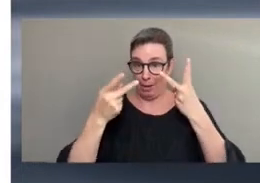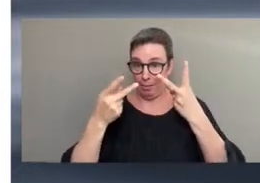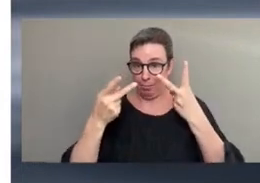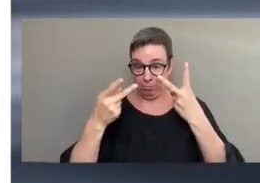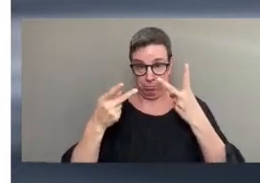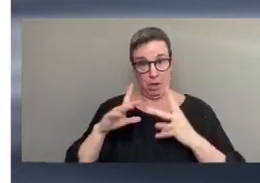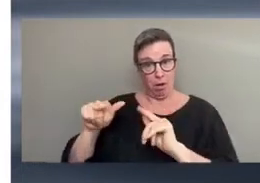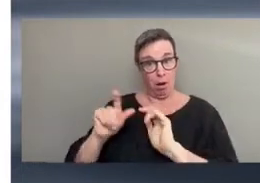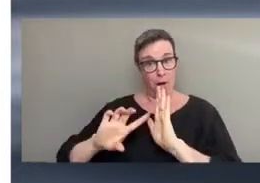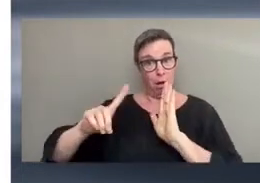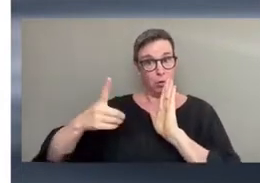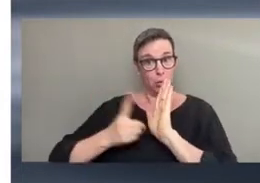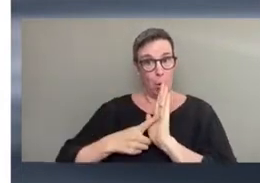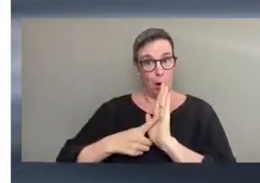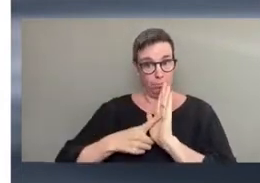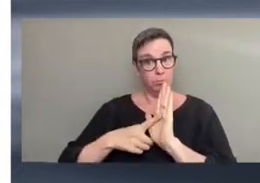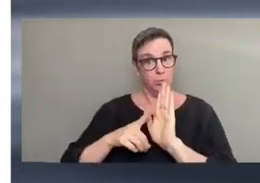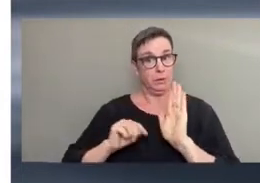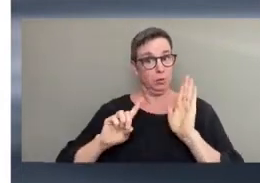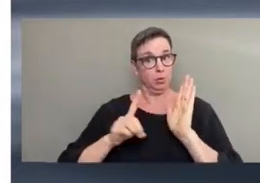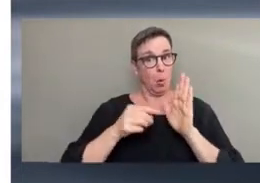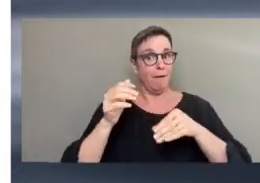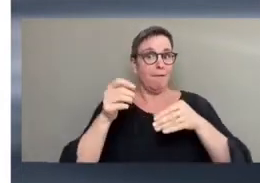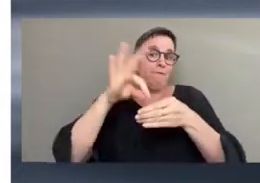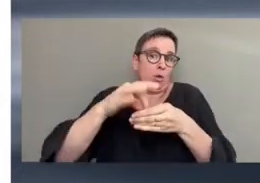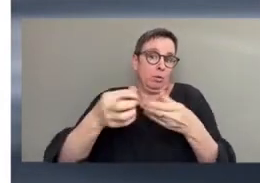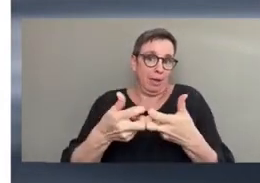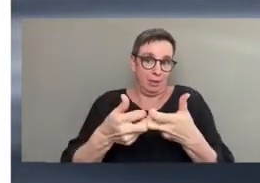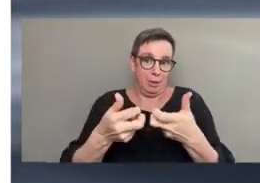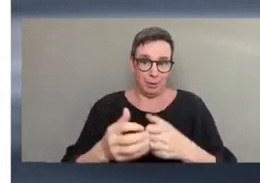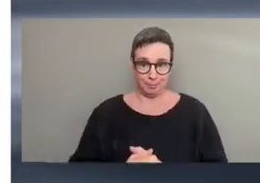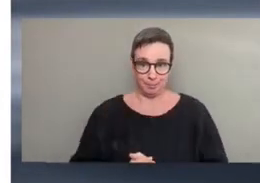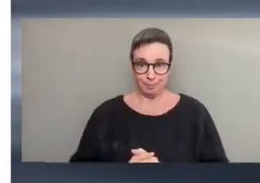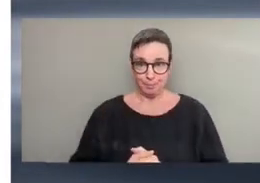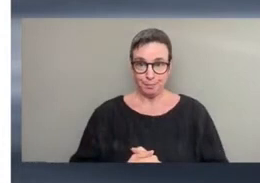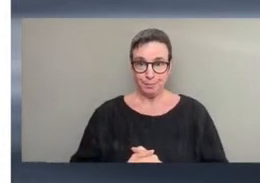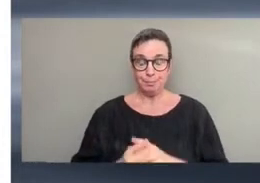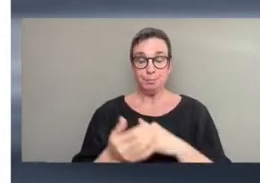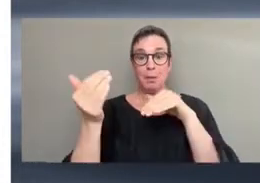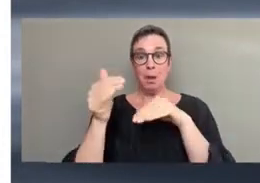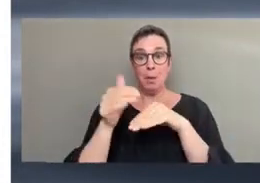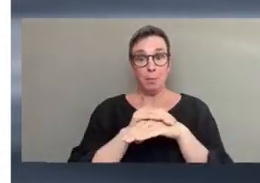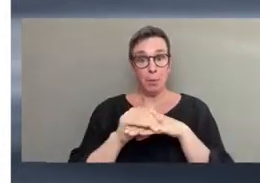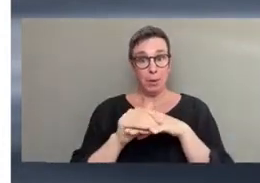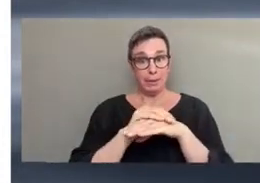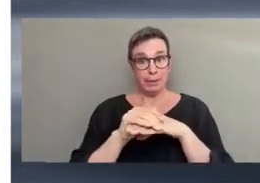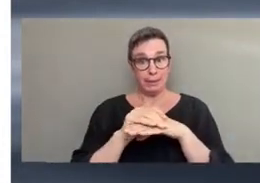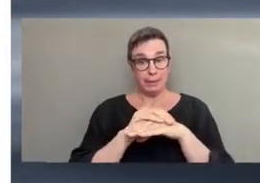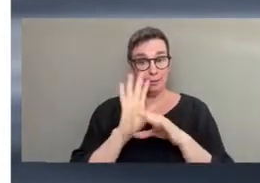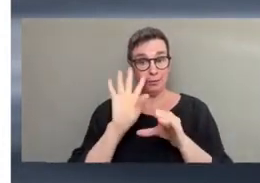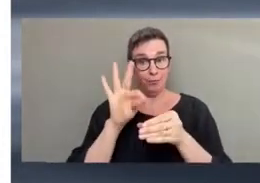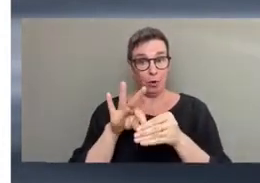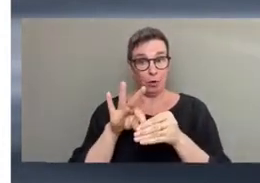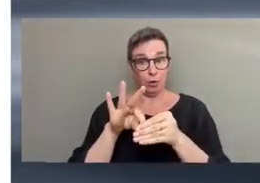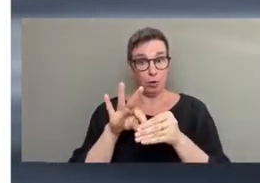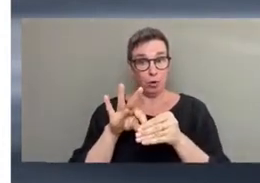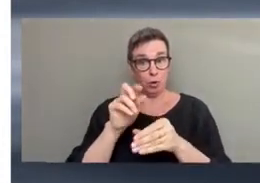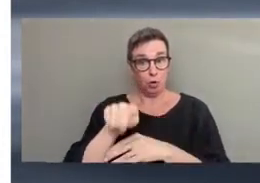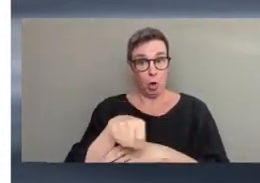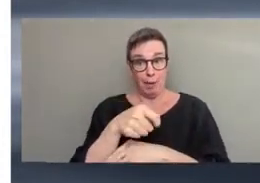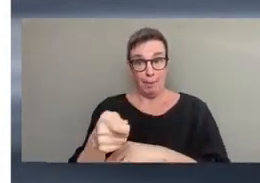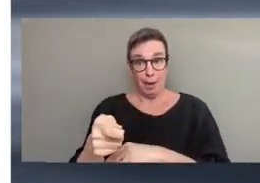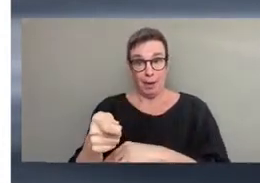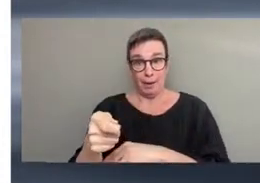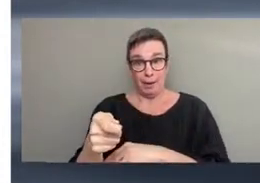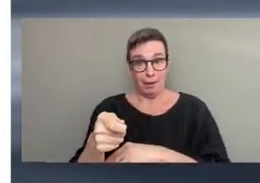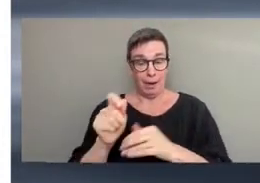en particulier le droit de vote. Dans la politique de vote, normalement, nous aurions le